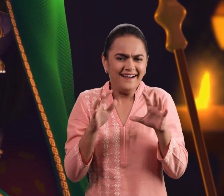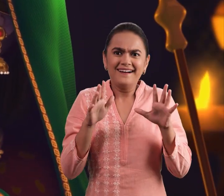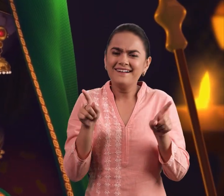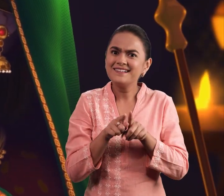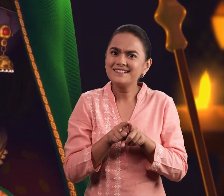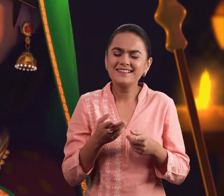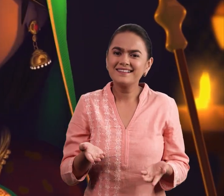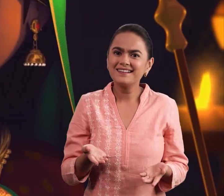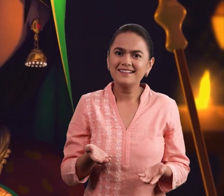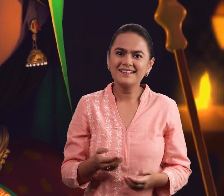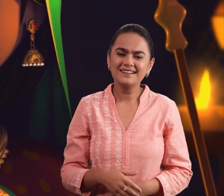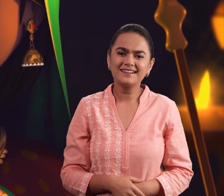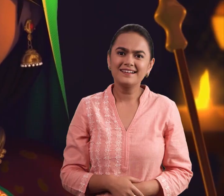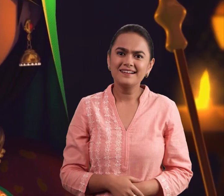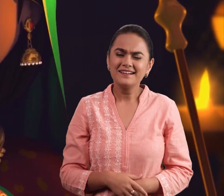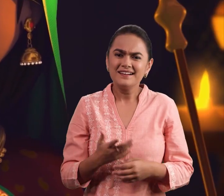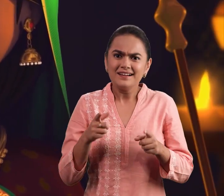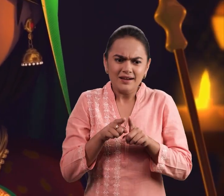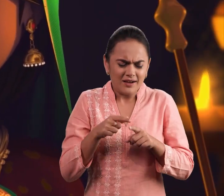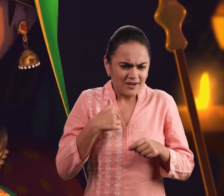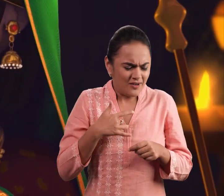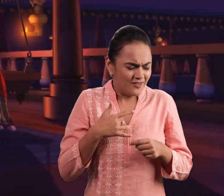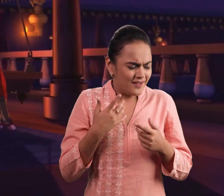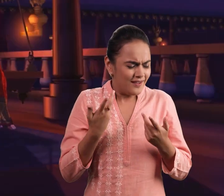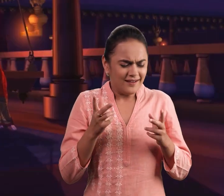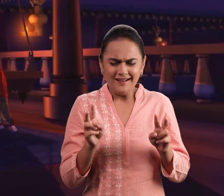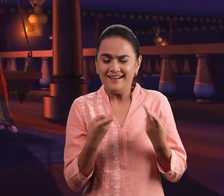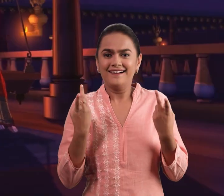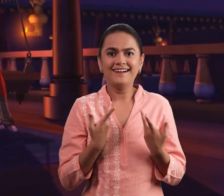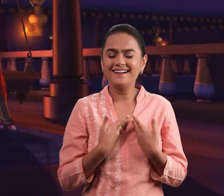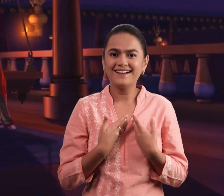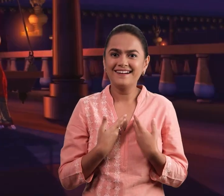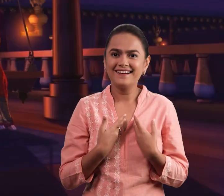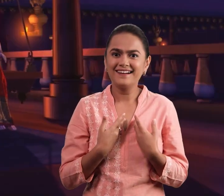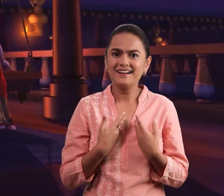है जिसमें मैं एकदम बंध सी गई हूँ।